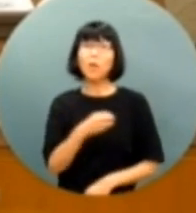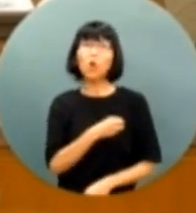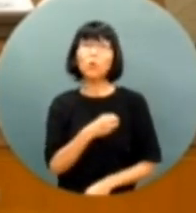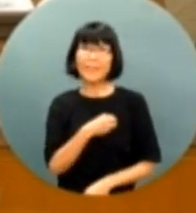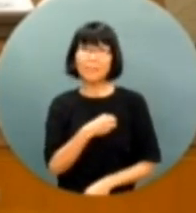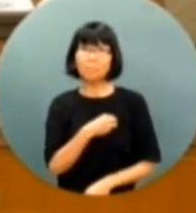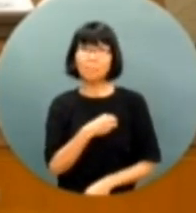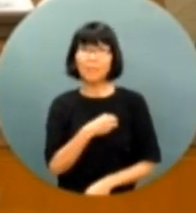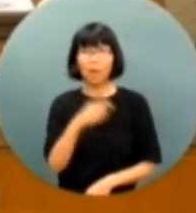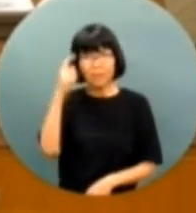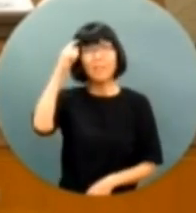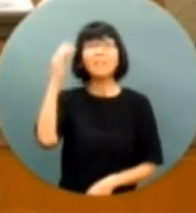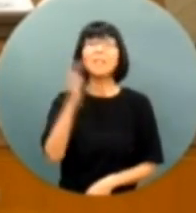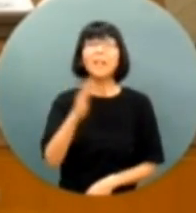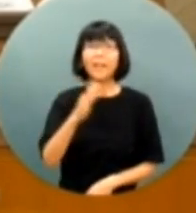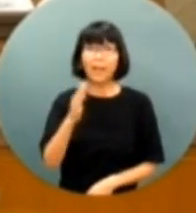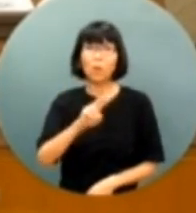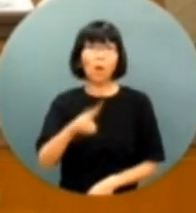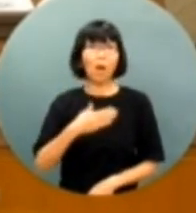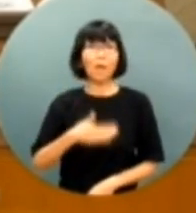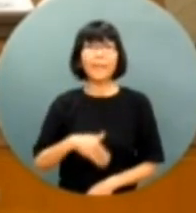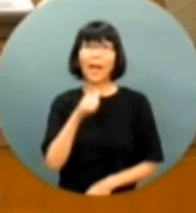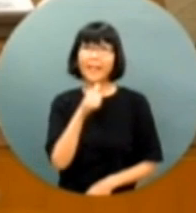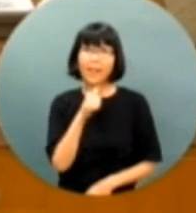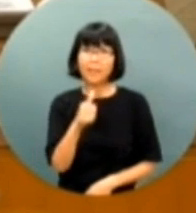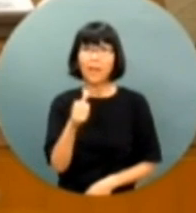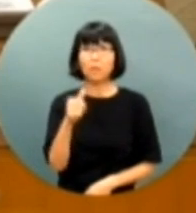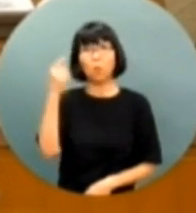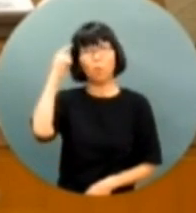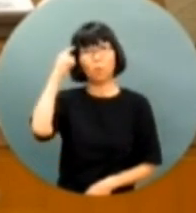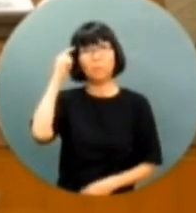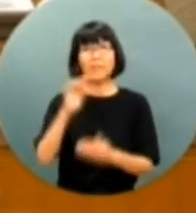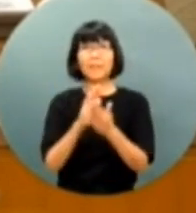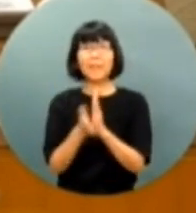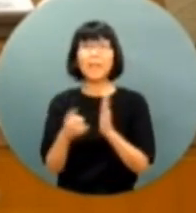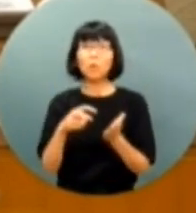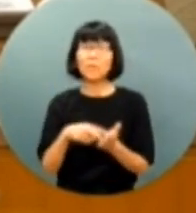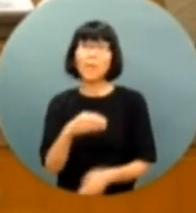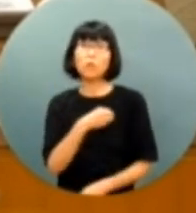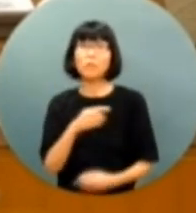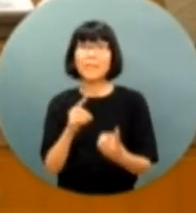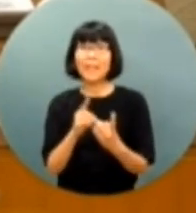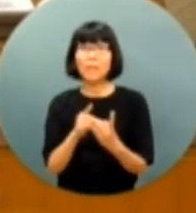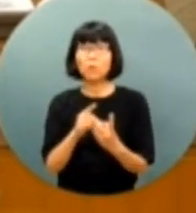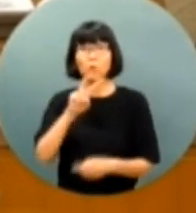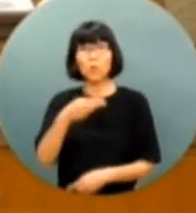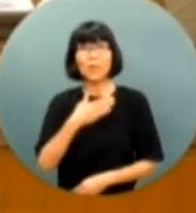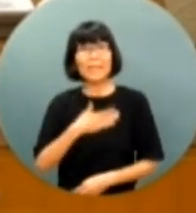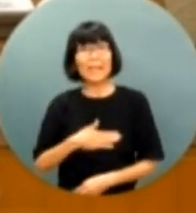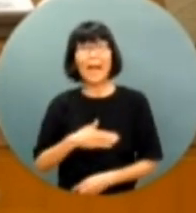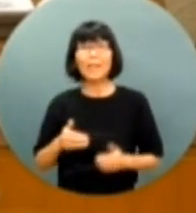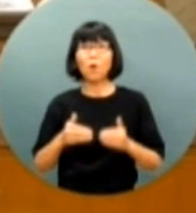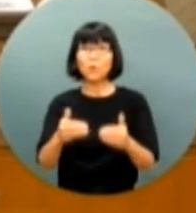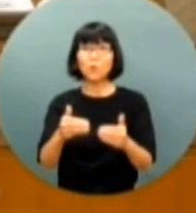の男女共同参画の理解不足によるものであることから、県として行政職員に対する男女共同参画の理解を進める研修が必